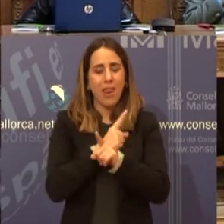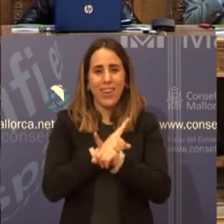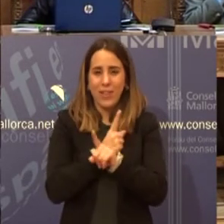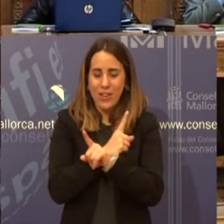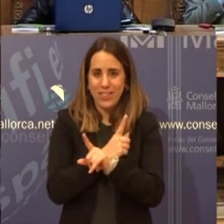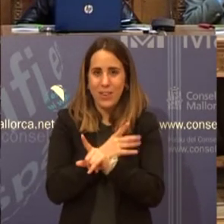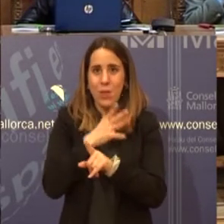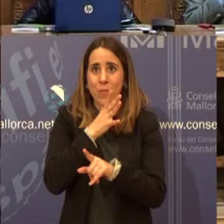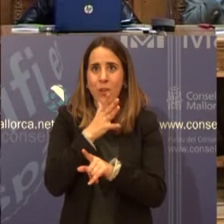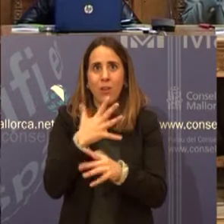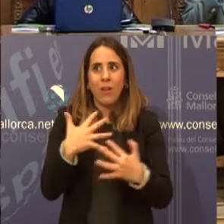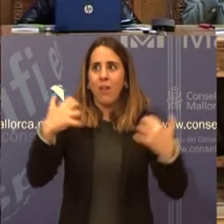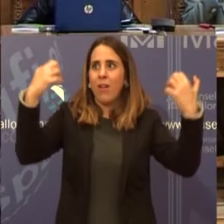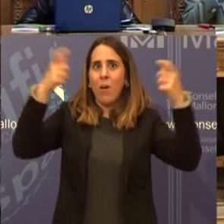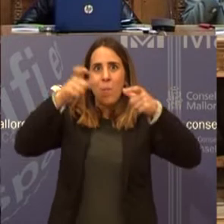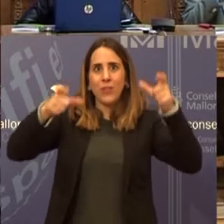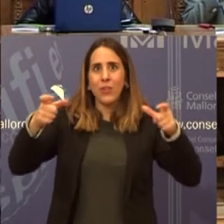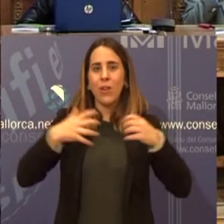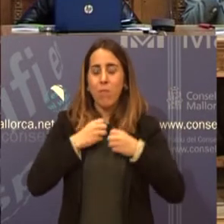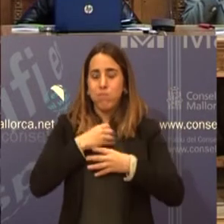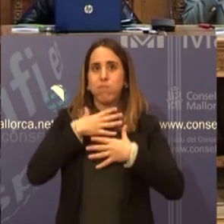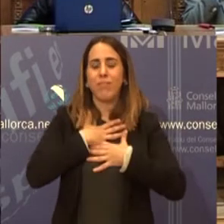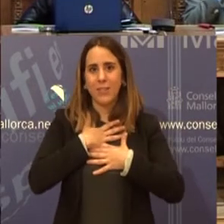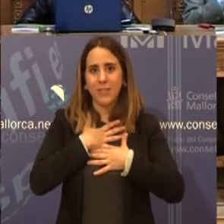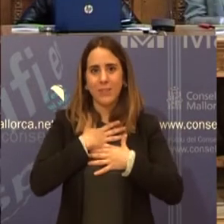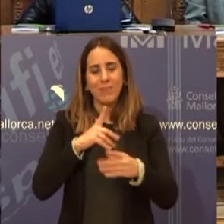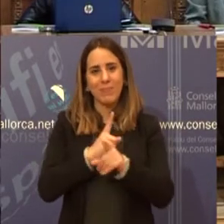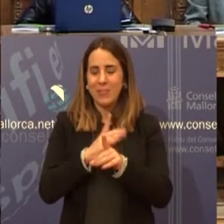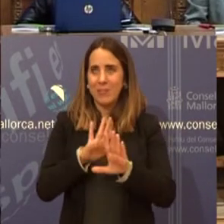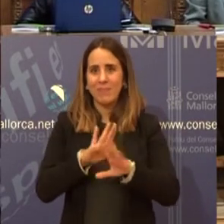perdoneu que és que estic molt nerviosa perquè això impressiona com una miqueta.